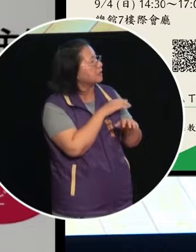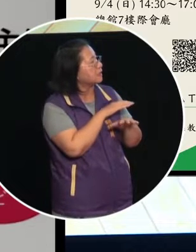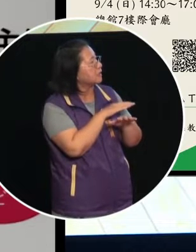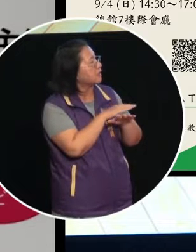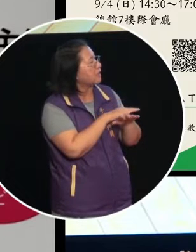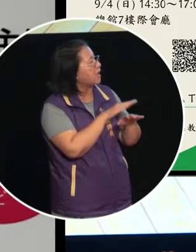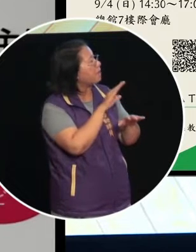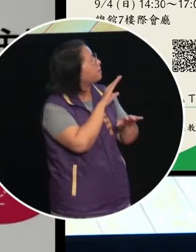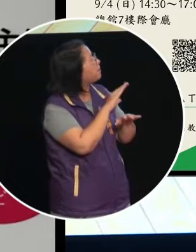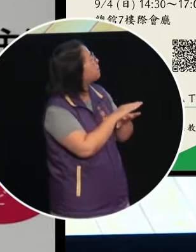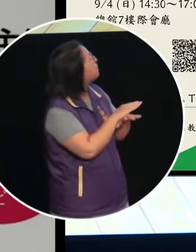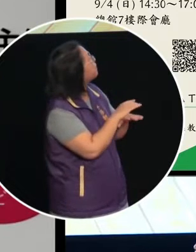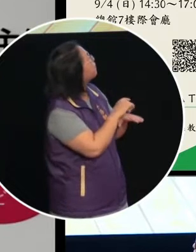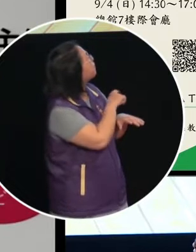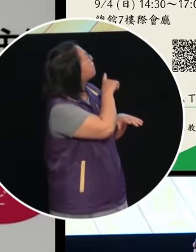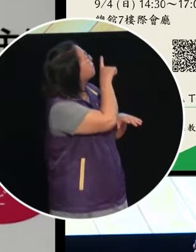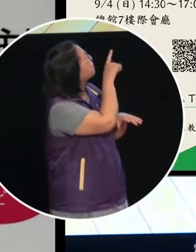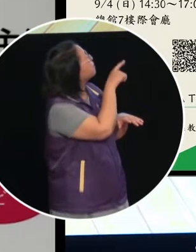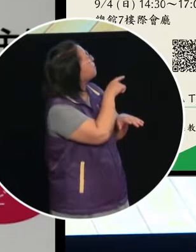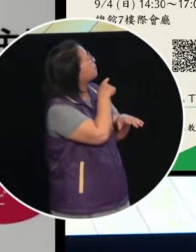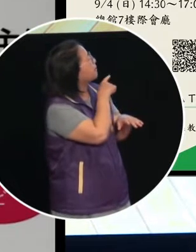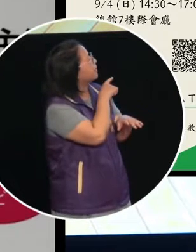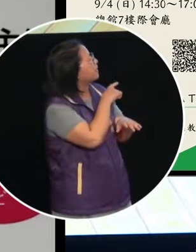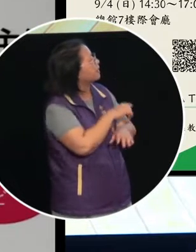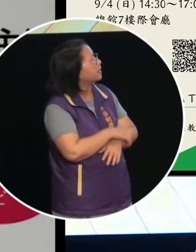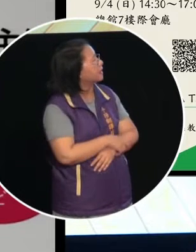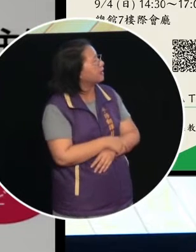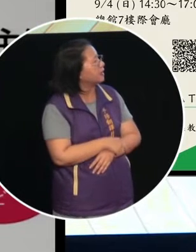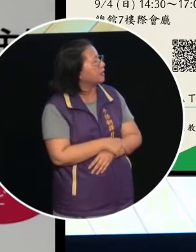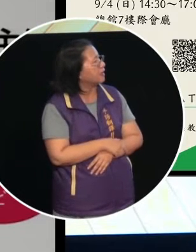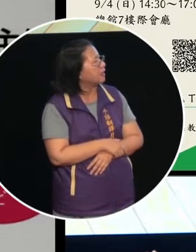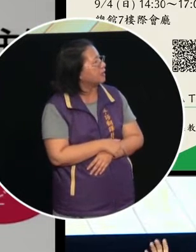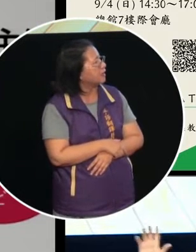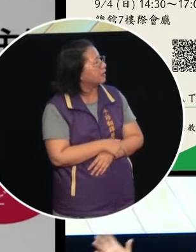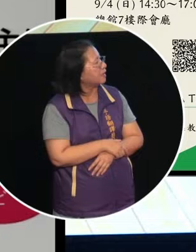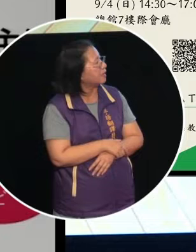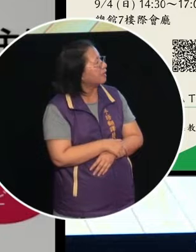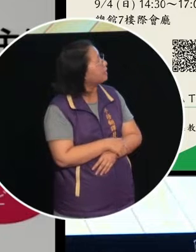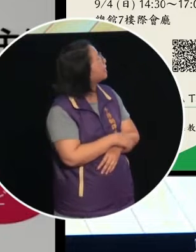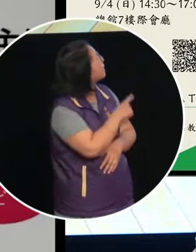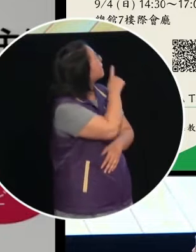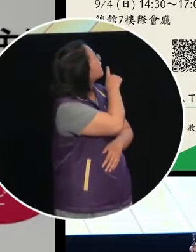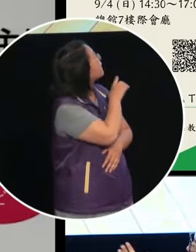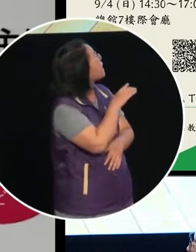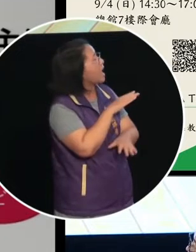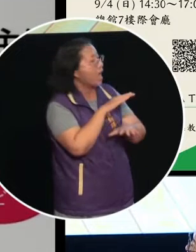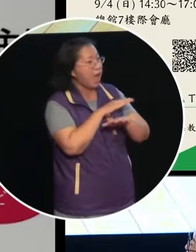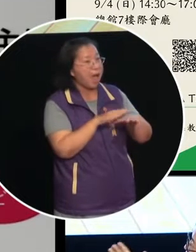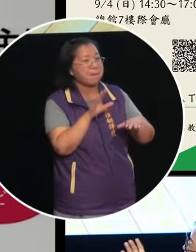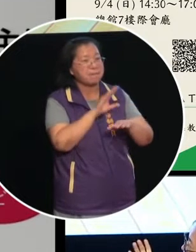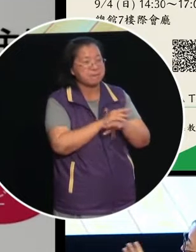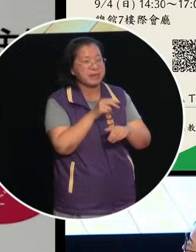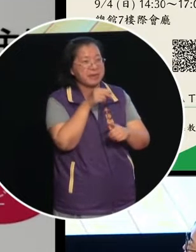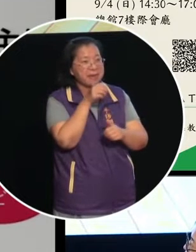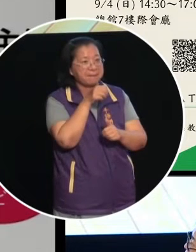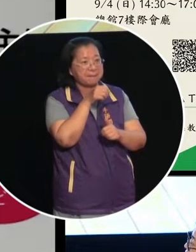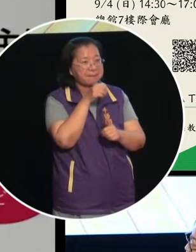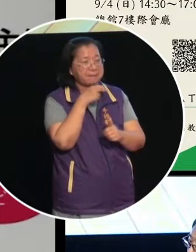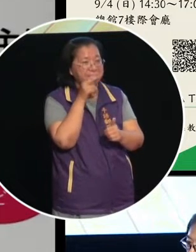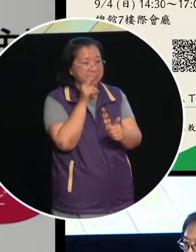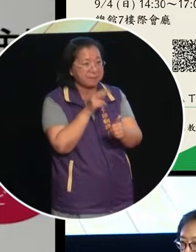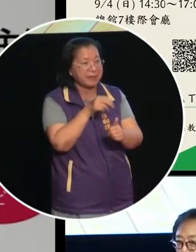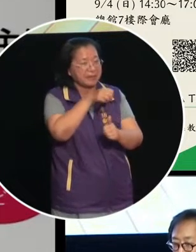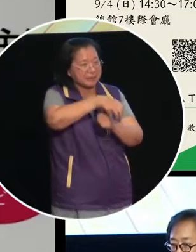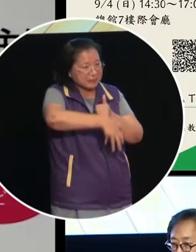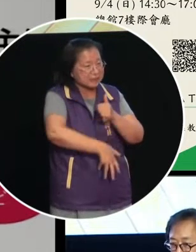的一个结构。那这个时候啊，虽然是安倍派比较大，但是安倍先生跟岸田先生